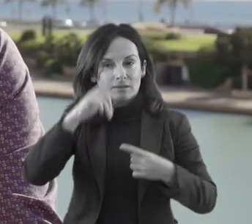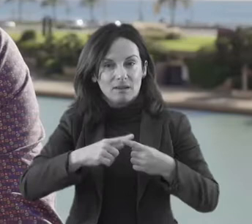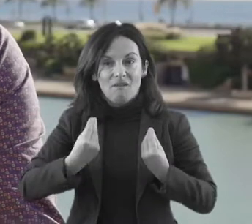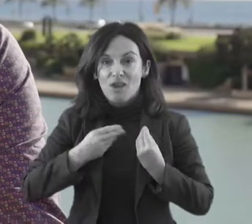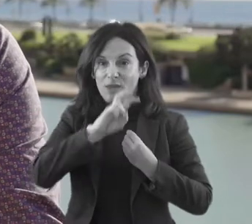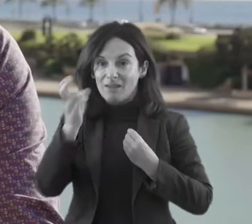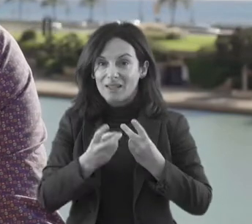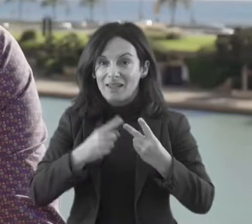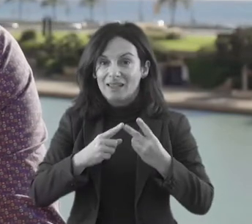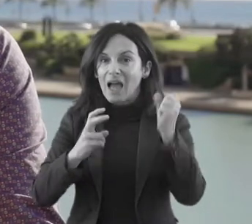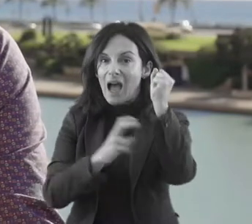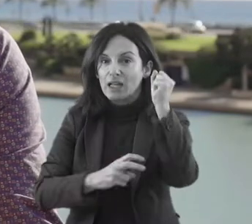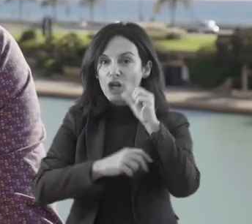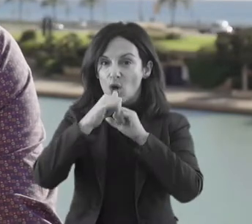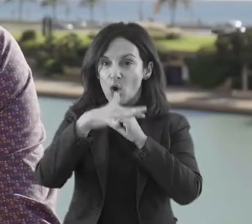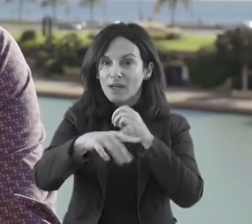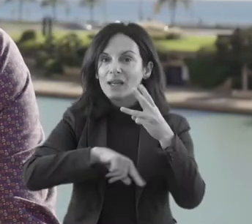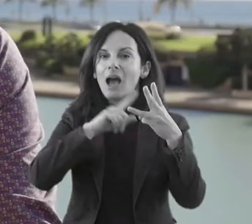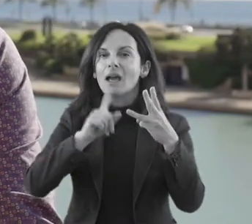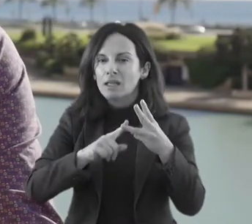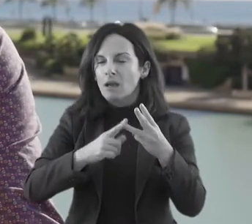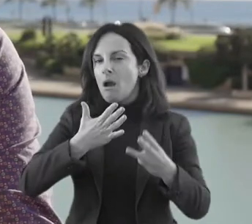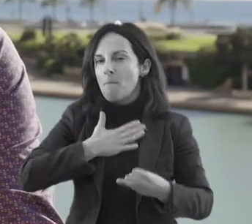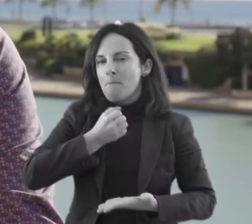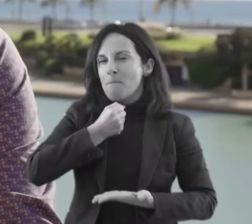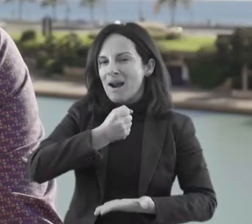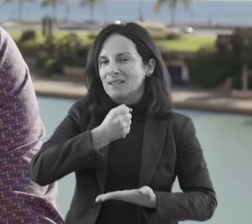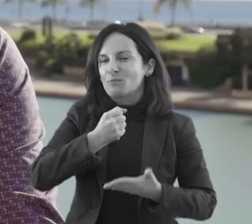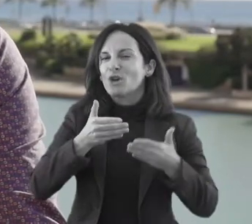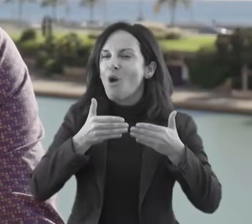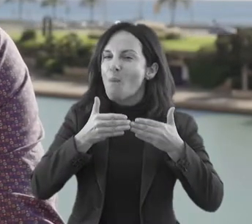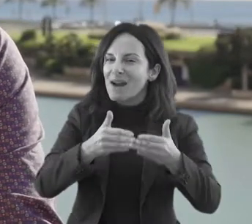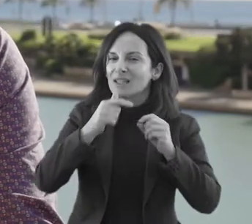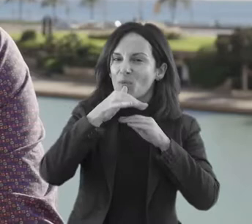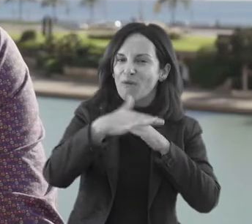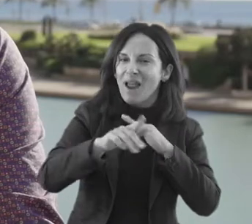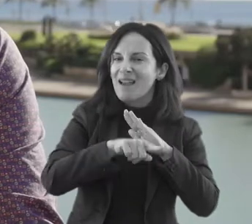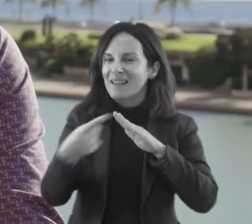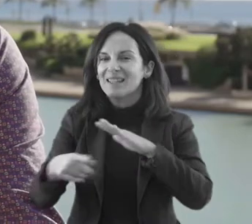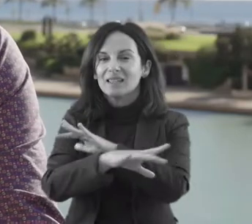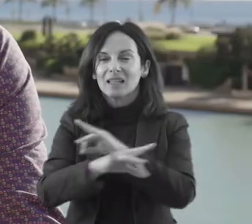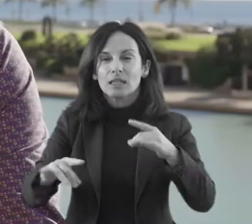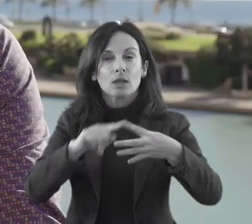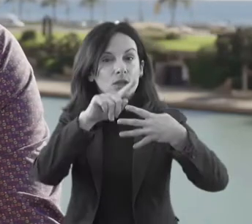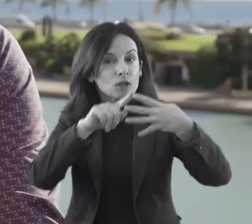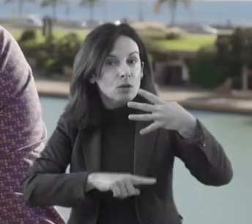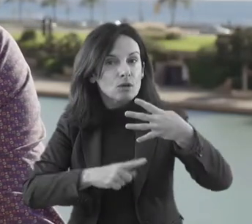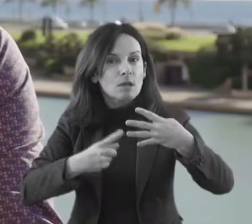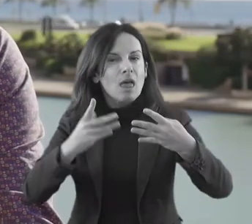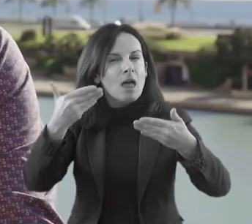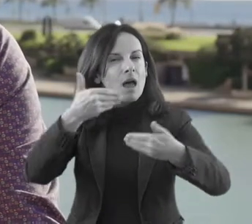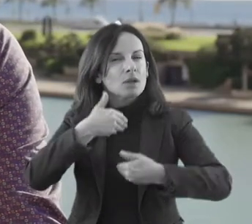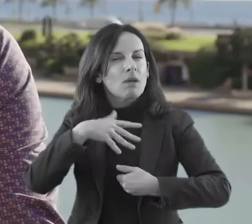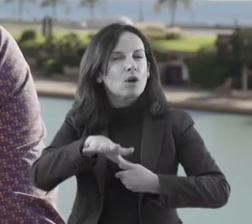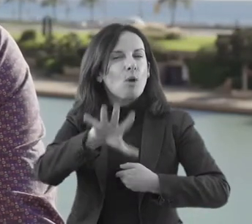subaquàtica i, com no, el patrimoni marítim flotant i terrestre. Tots ells ens han d'ajudar a entendre com som com a